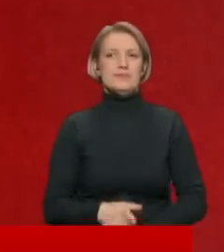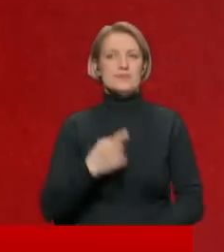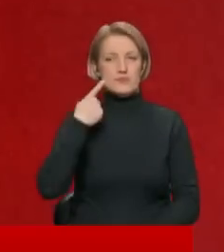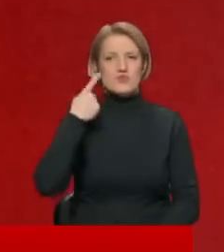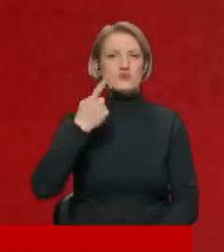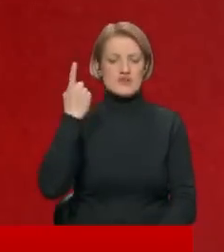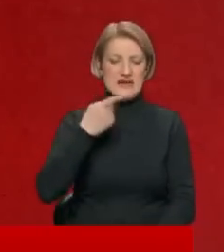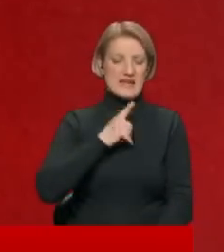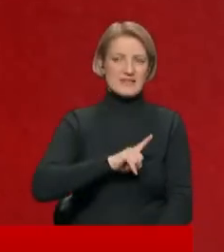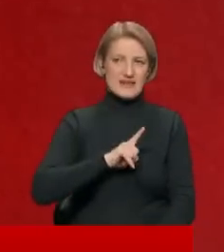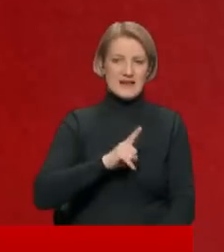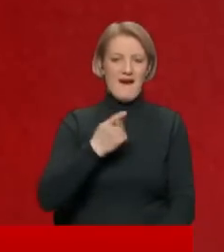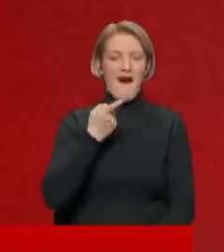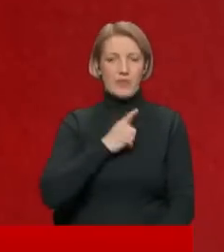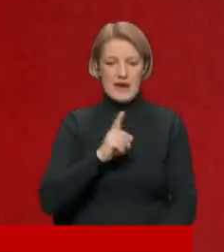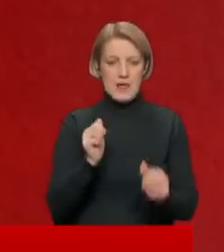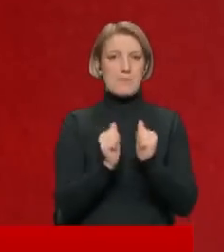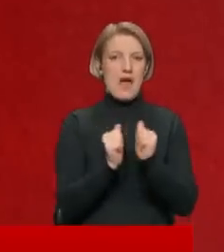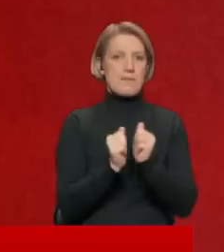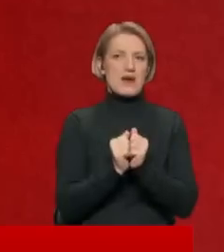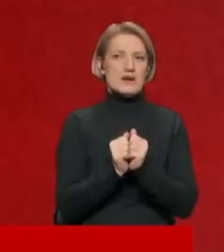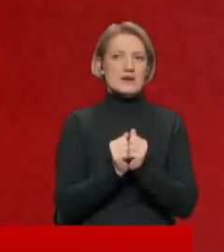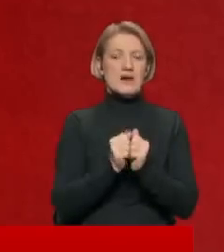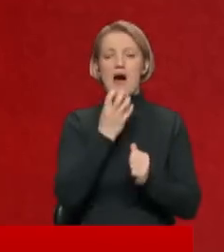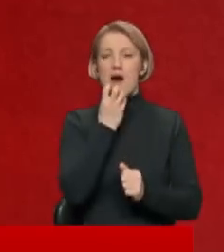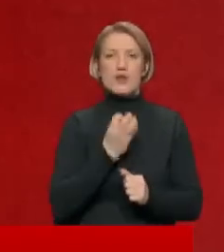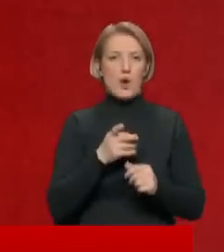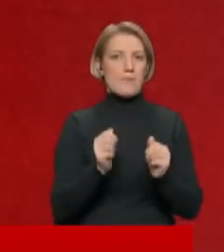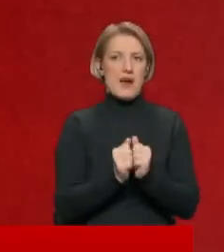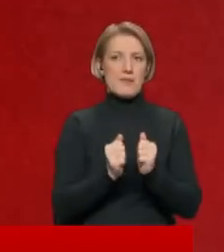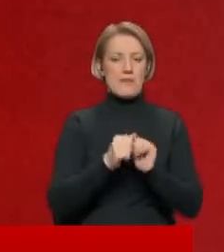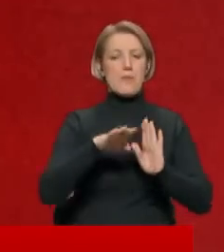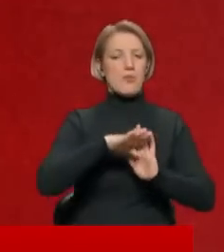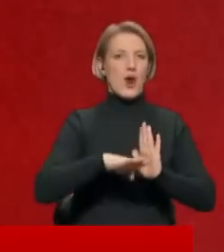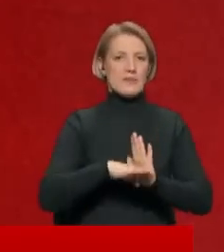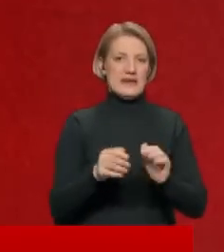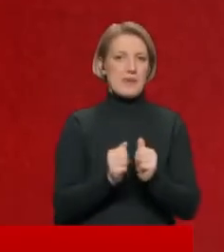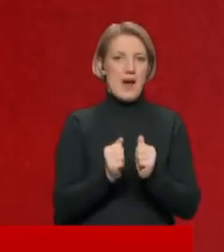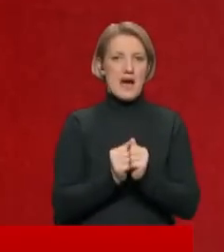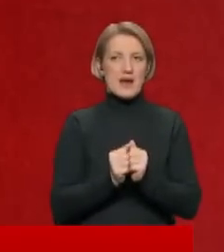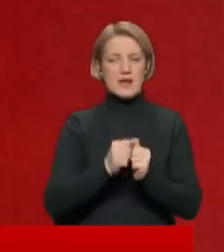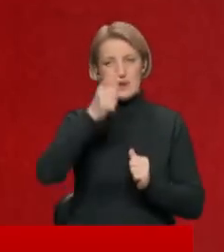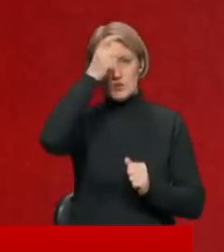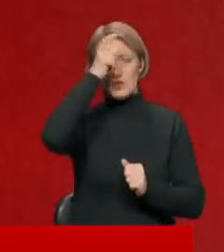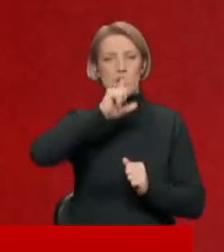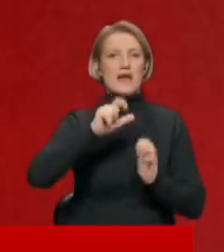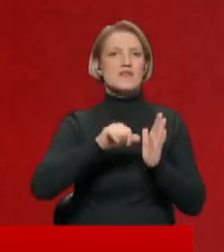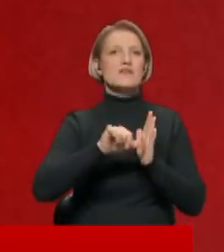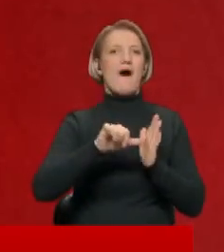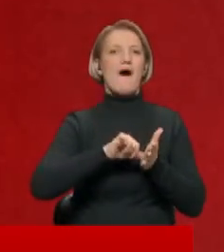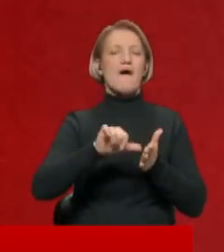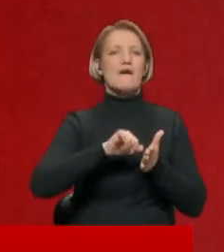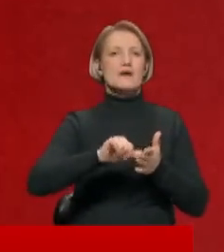cumhurbaşkanı adayı adayı ile beraber kadrosuyla beraber programı ile beraber Türkiye'de tarihi bir